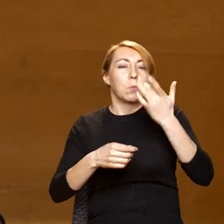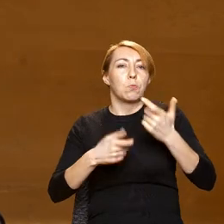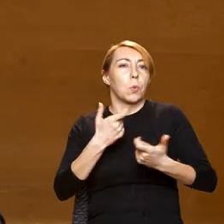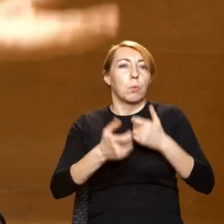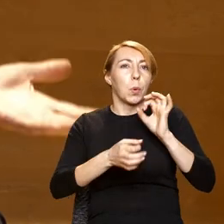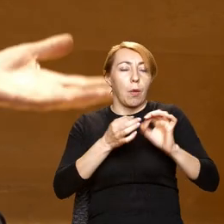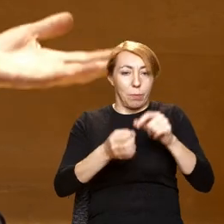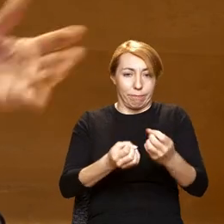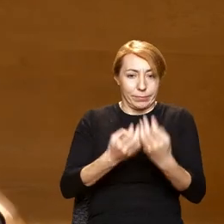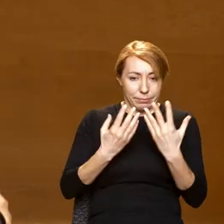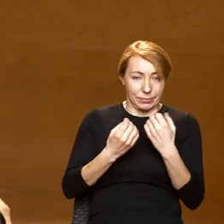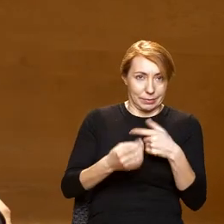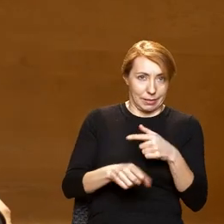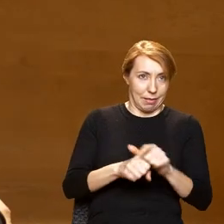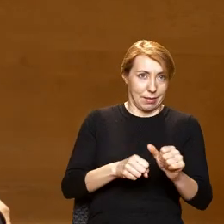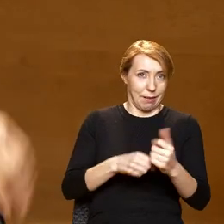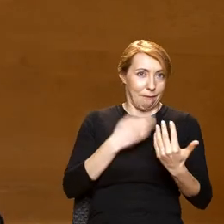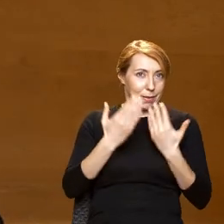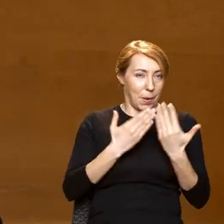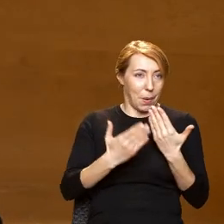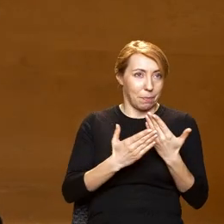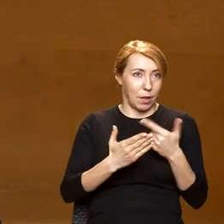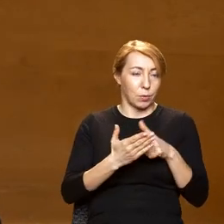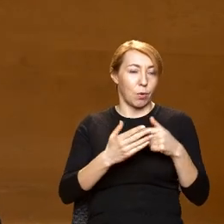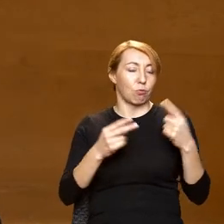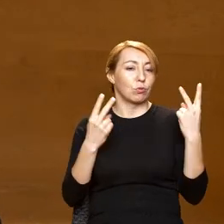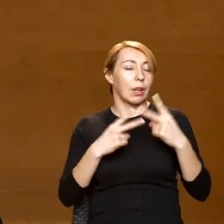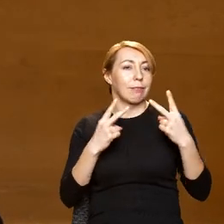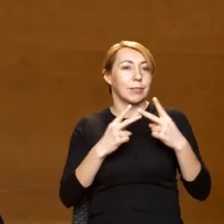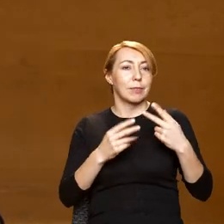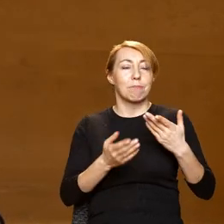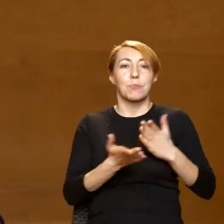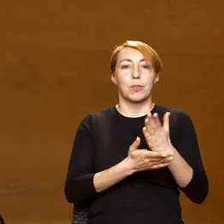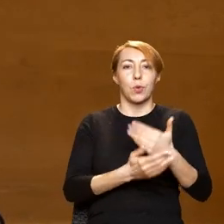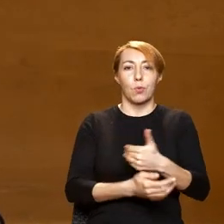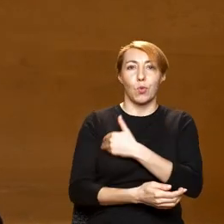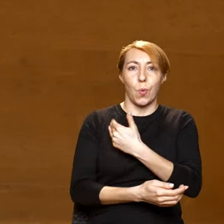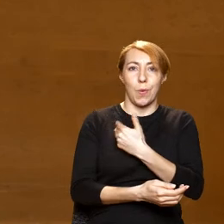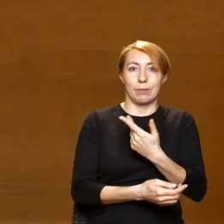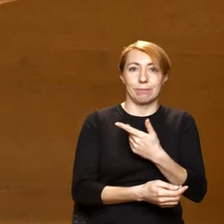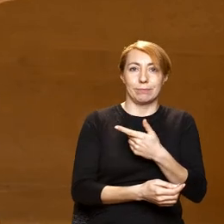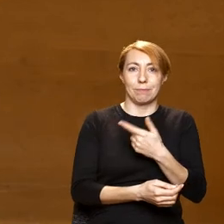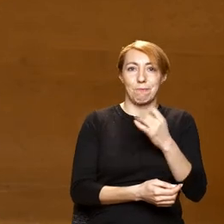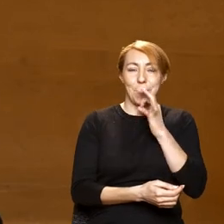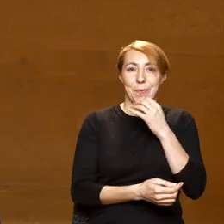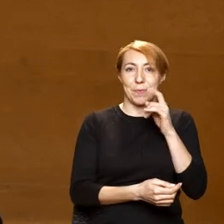już przed ten dziennik oczami tego ucznia i